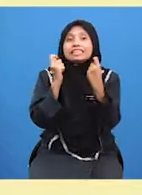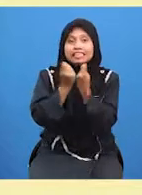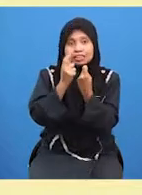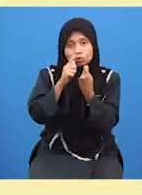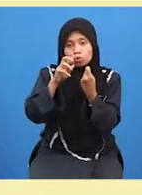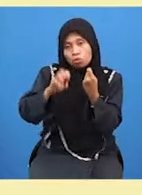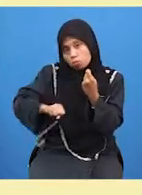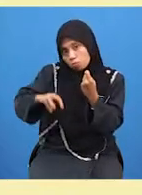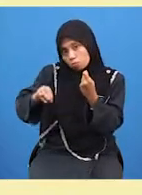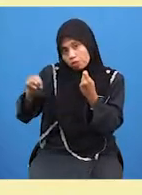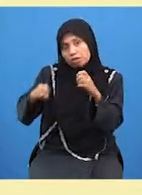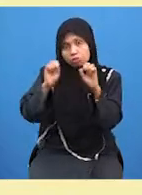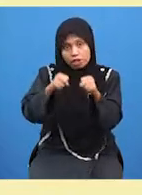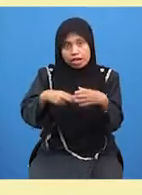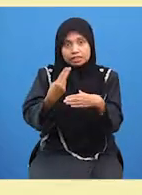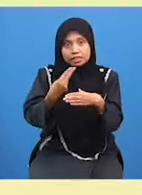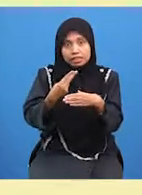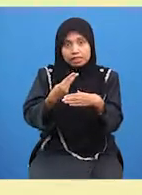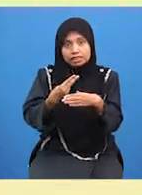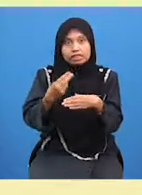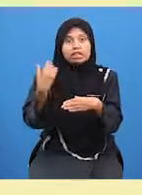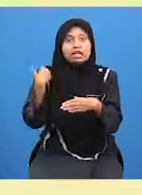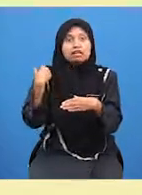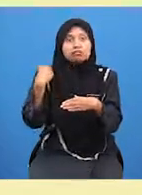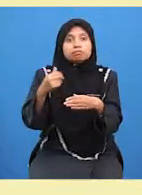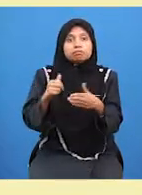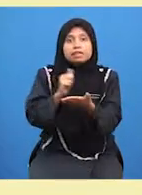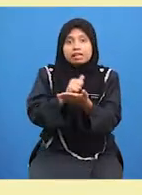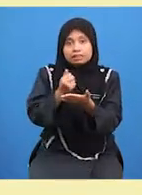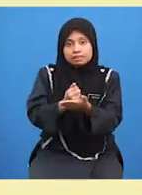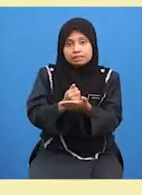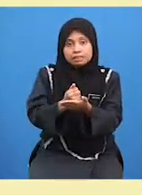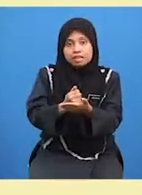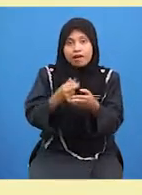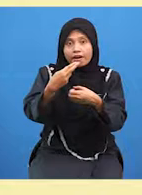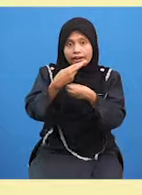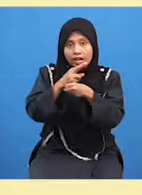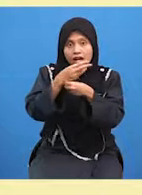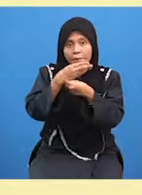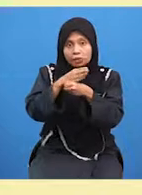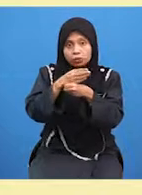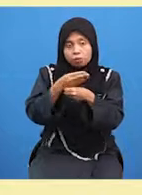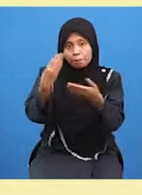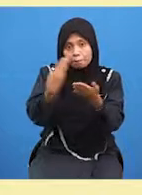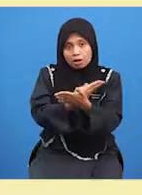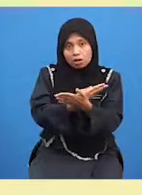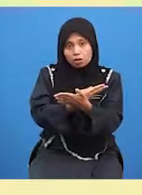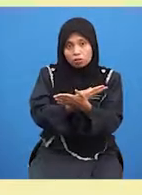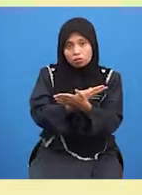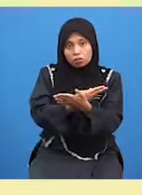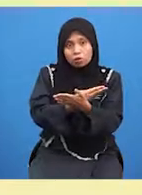murid boleh menghasilkan produk yang mengaplikasikan reka bentuk baharu bagi